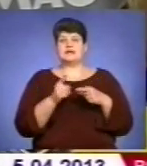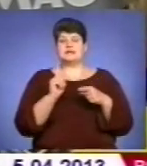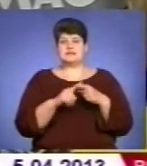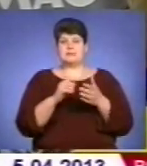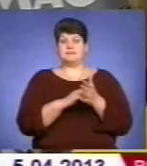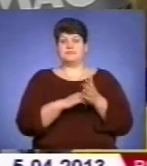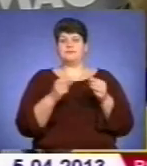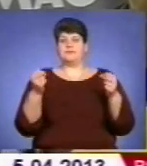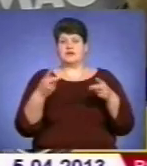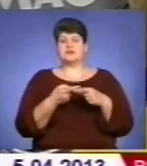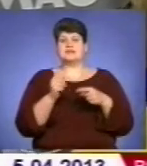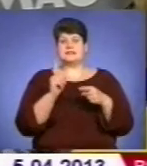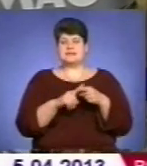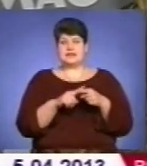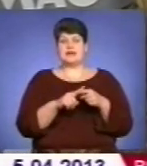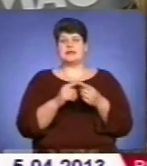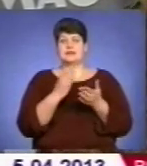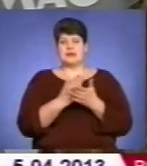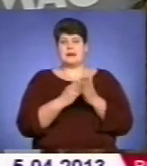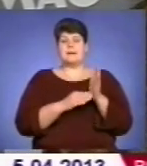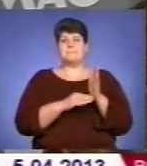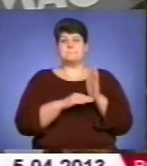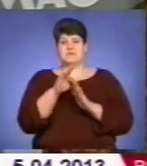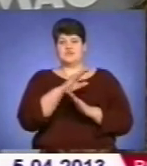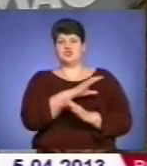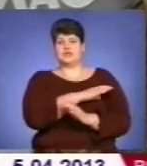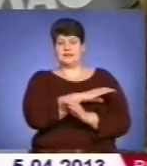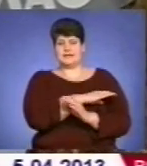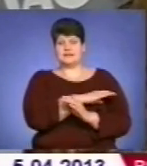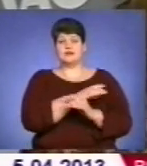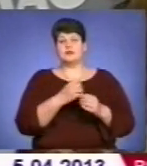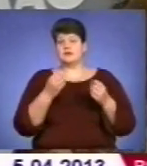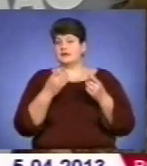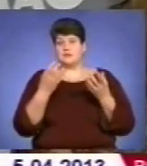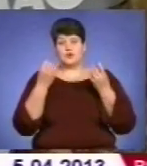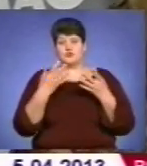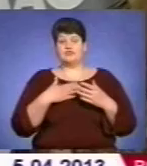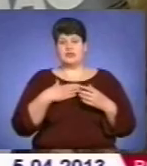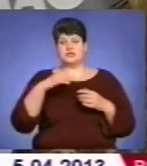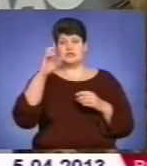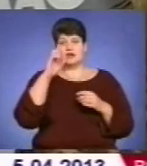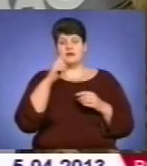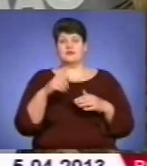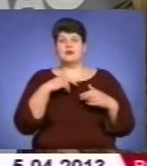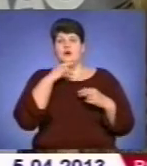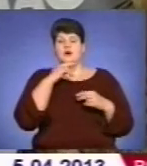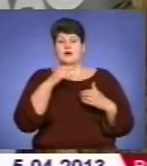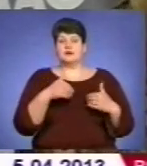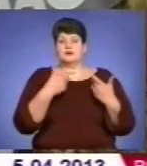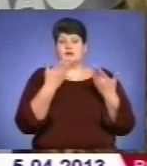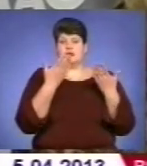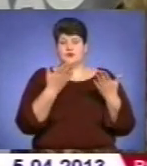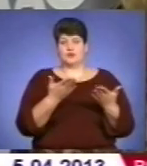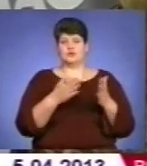факторів ризику серцево-судинних захворювань є підвищений артеріальний тиск. І недарма в нашій державі приділяється така велика зараз увага